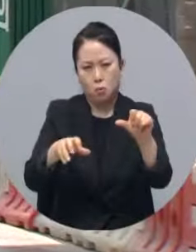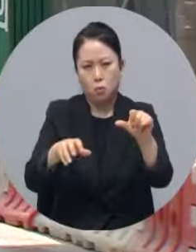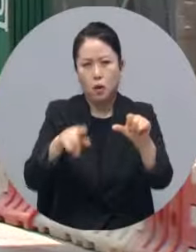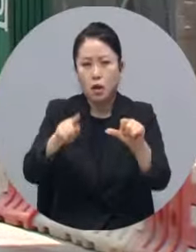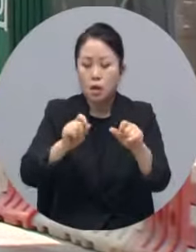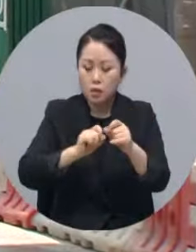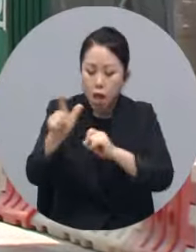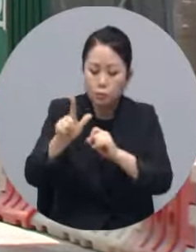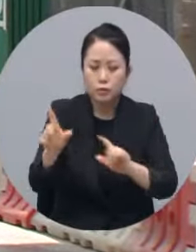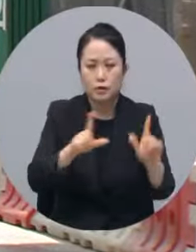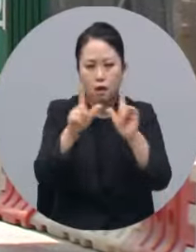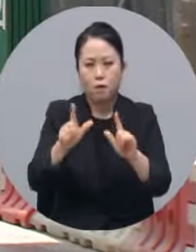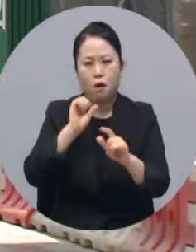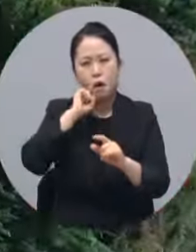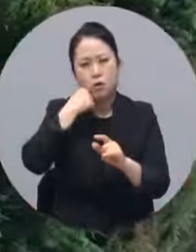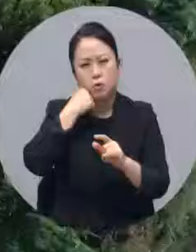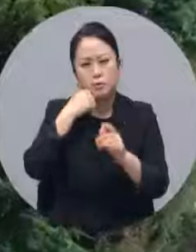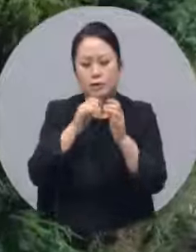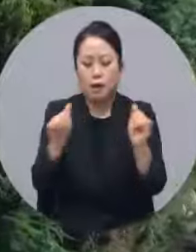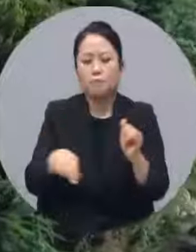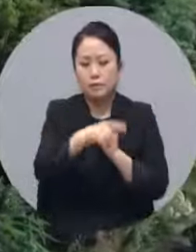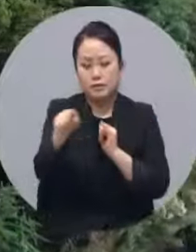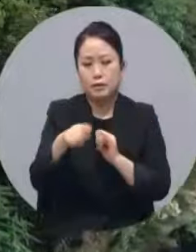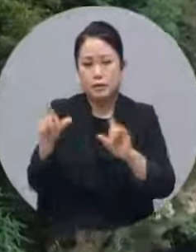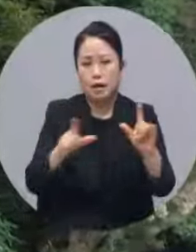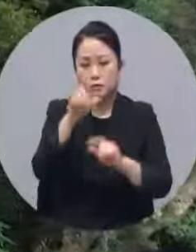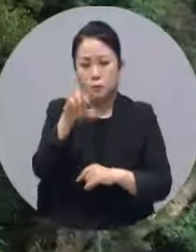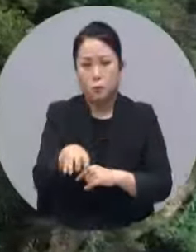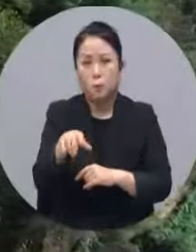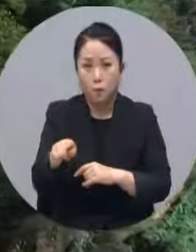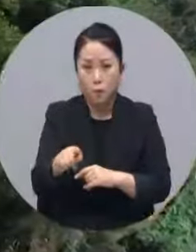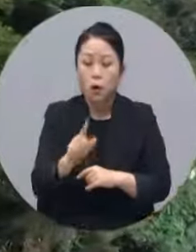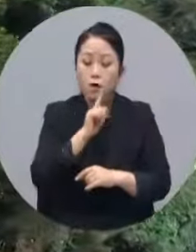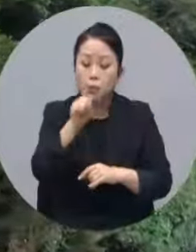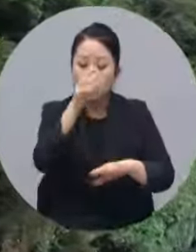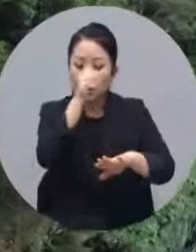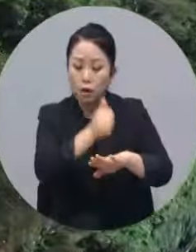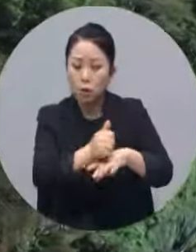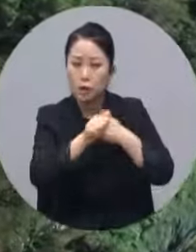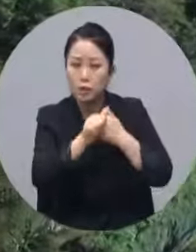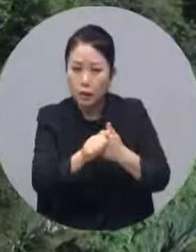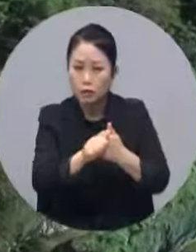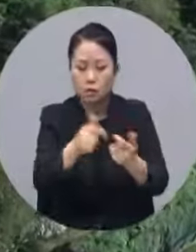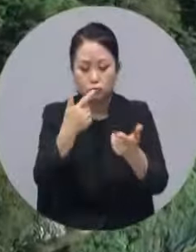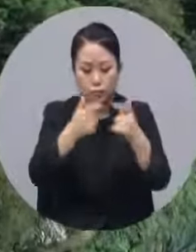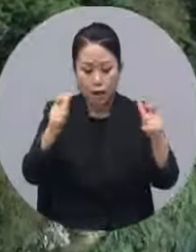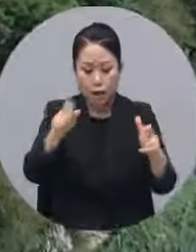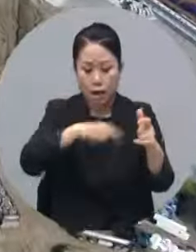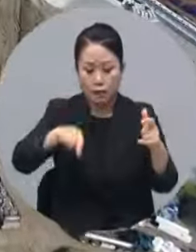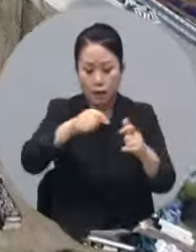열악한 저소득계층 주거지역입니다. 소송 결과가 나올 경우 부산 내 다른 지역의 사업 추진